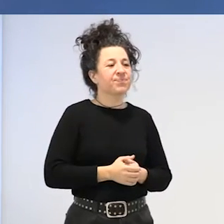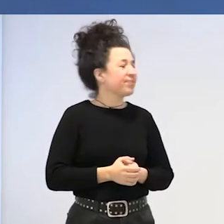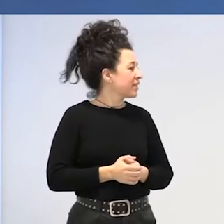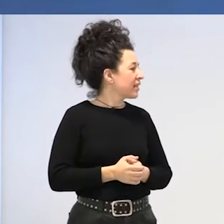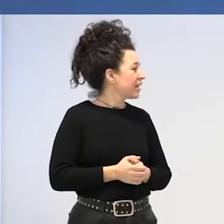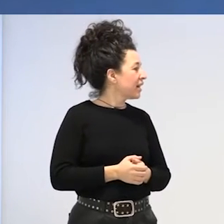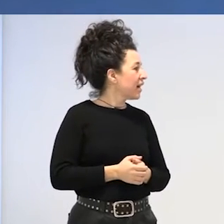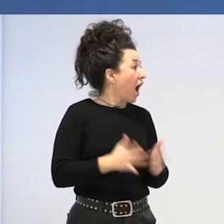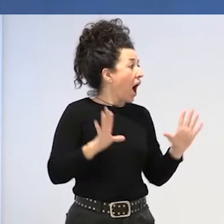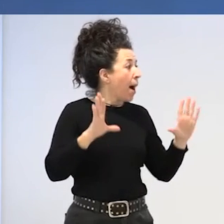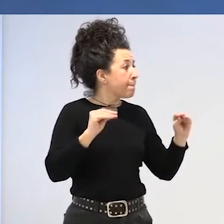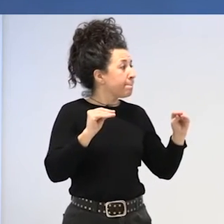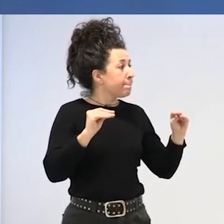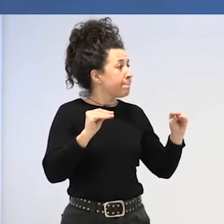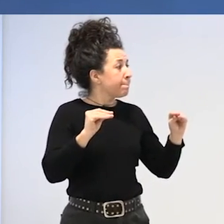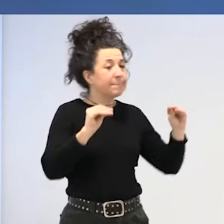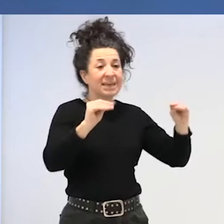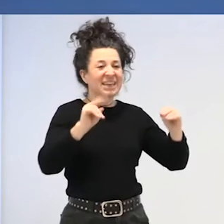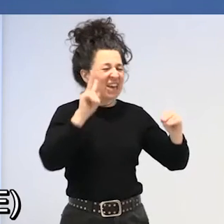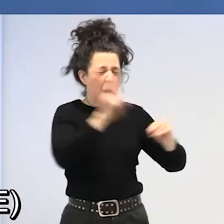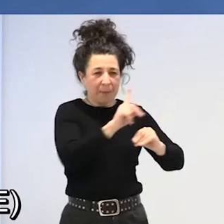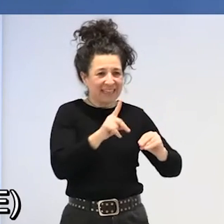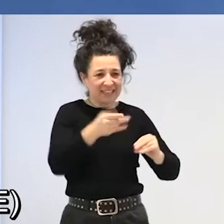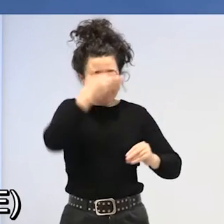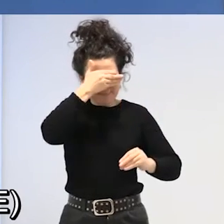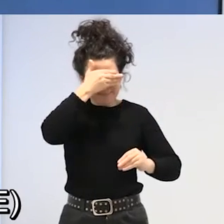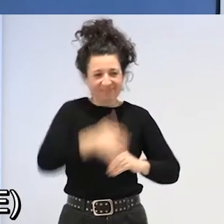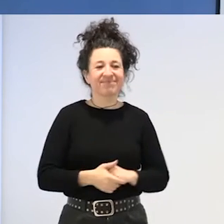Ui, ez! Ok, ez begiratu.